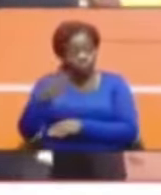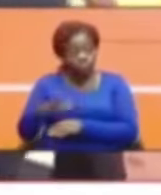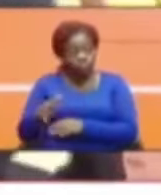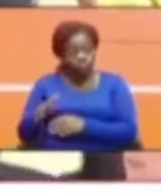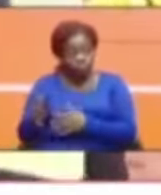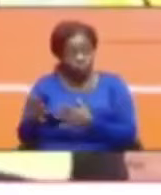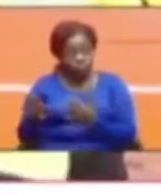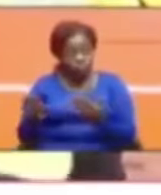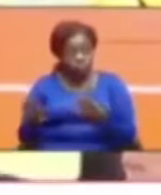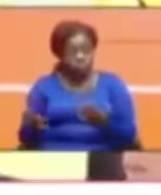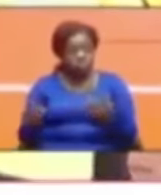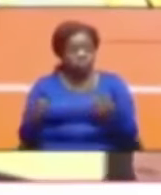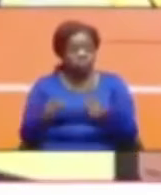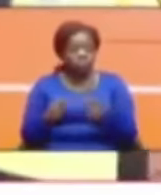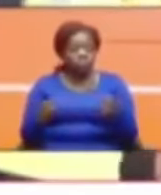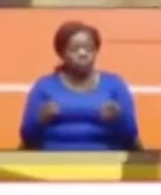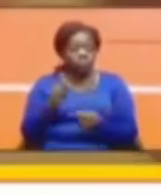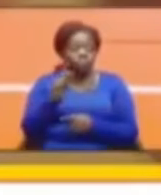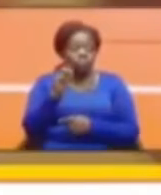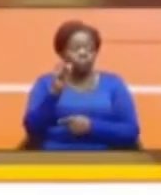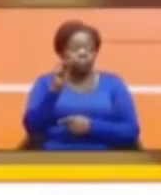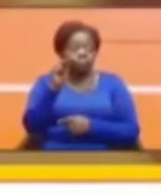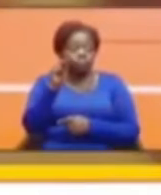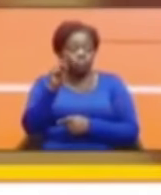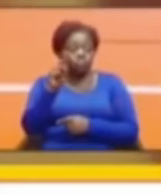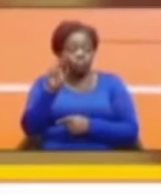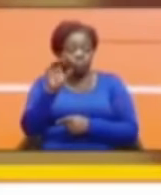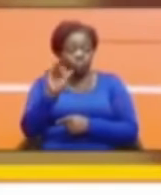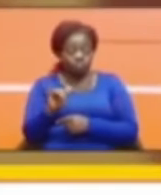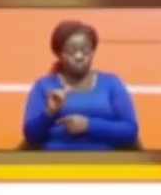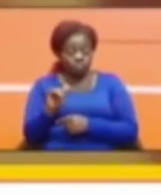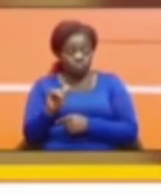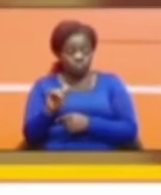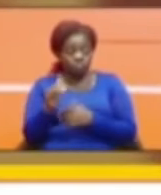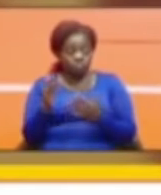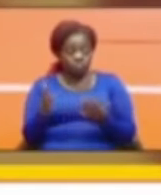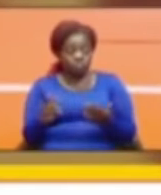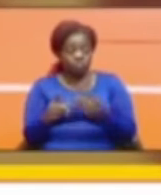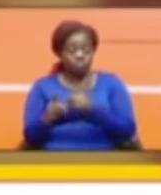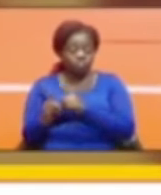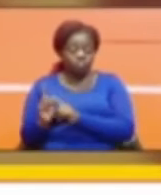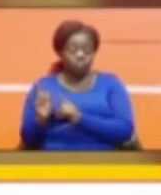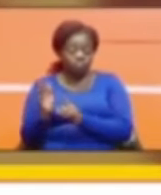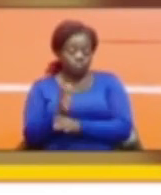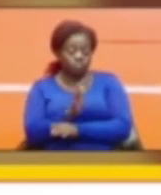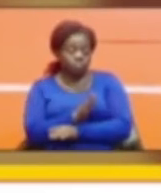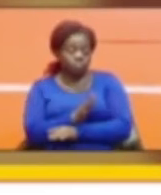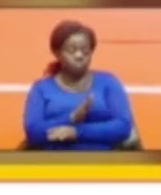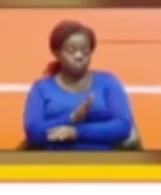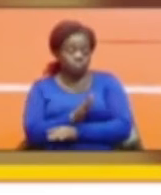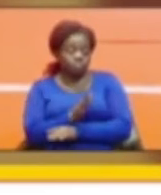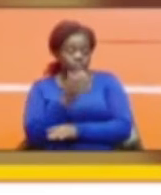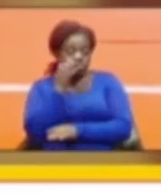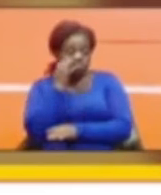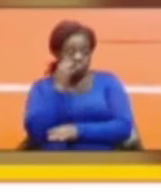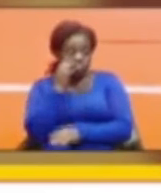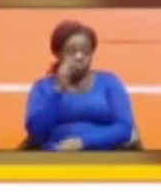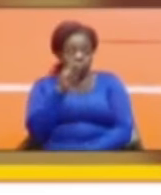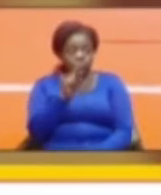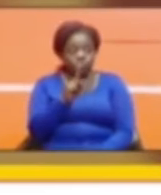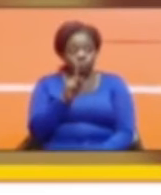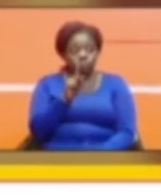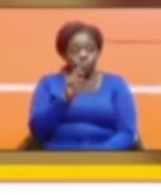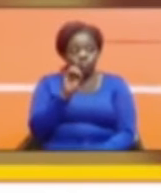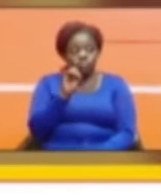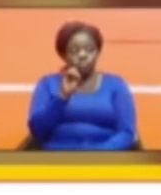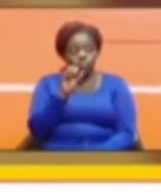n'obutonde bw'ensi Ronald Kibuule. Omuserikale yabadde mukuumi wa Kibuule